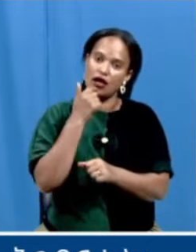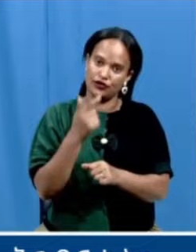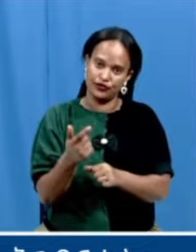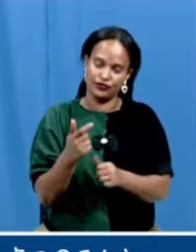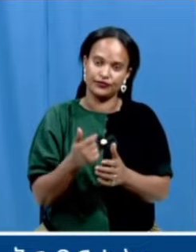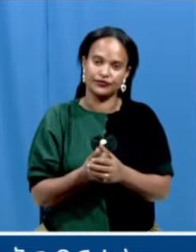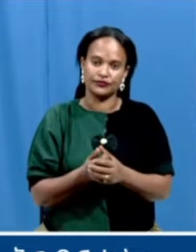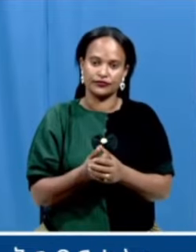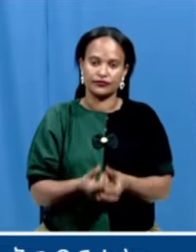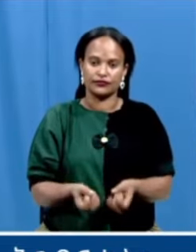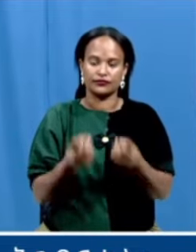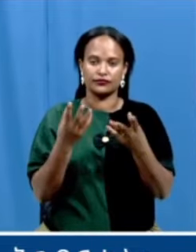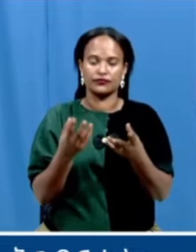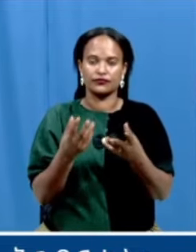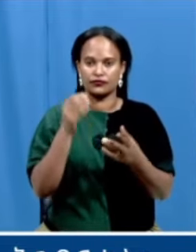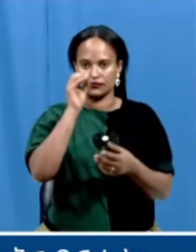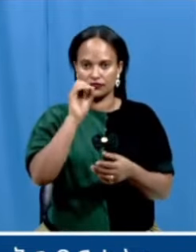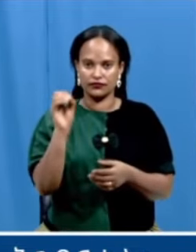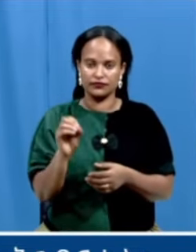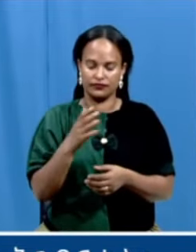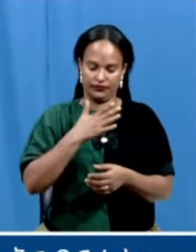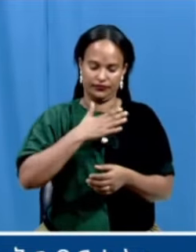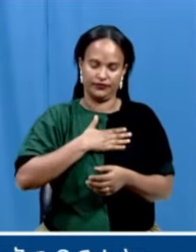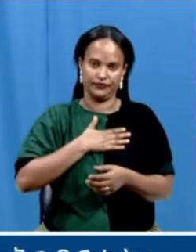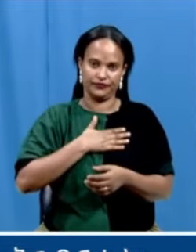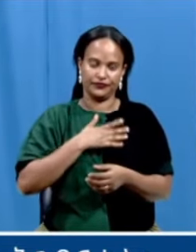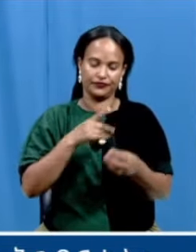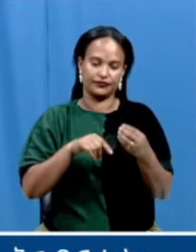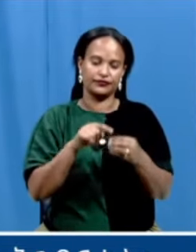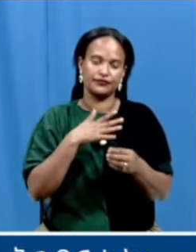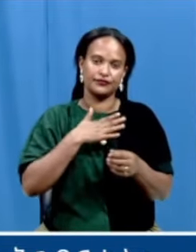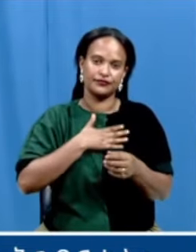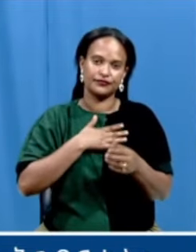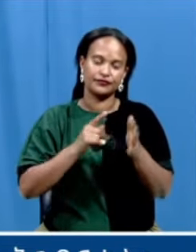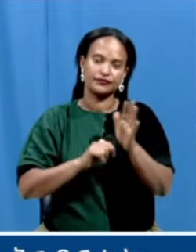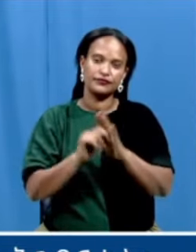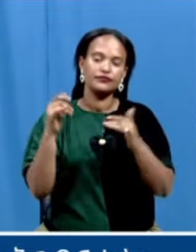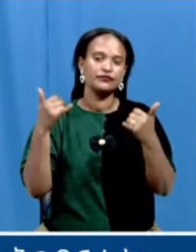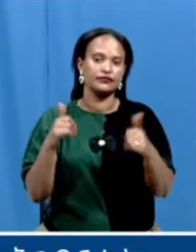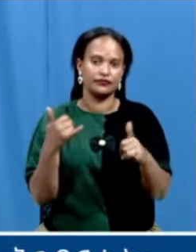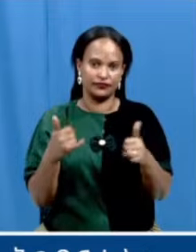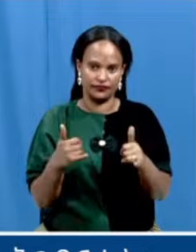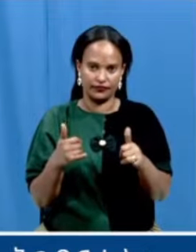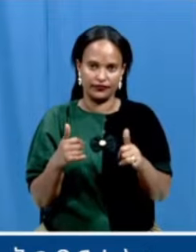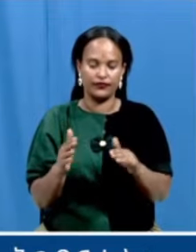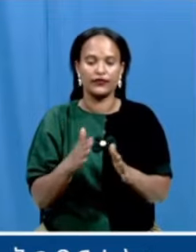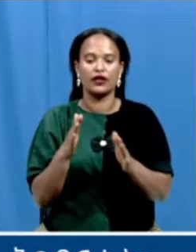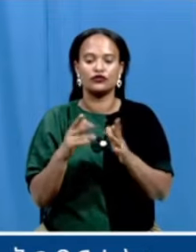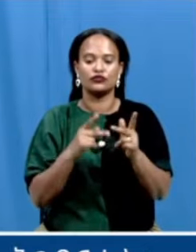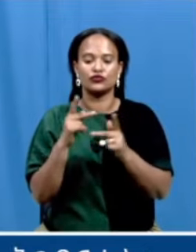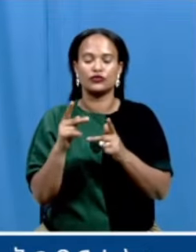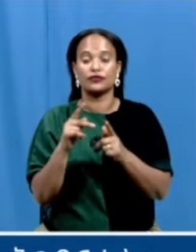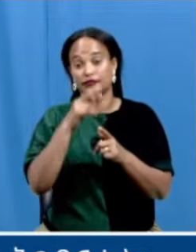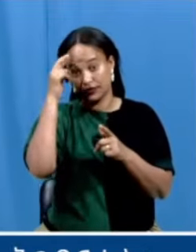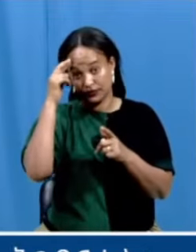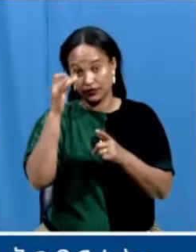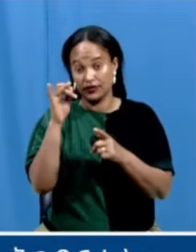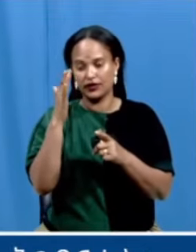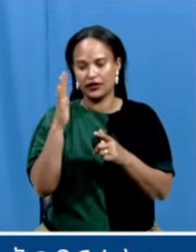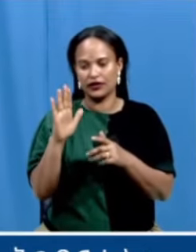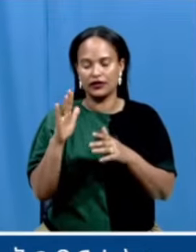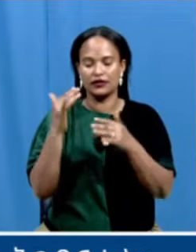ኣሎም ዝበዝሐ ፐርሰንት ብናይ ባዕልና ብናይ ከባቢና ብናይ ተጋሩ ተጫወቲ ንዘጋጀወሉ መድረኽ ምክንያቱ ነቲ ሊግ